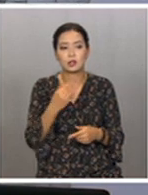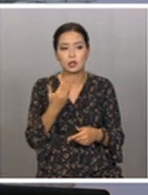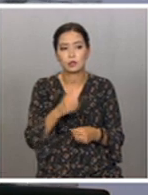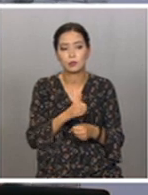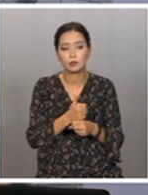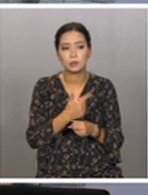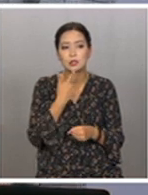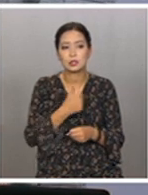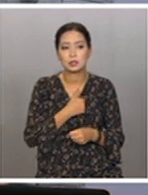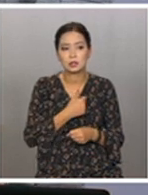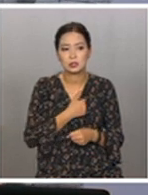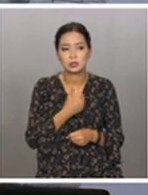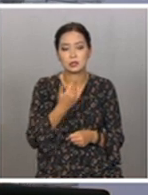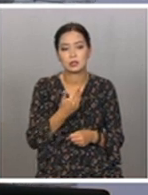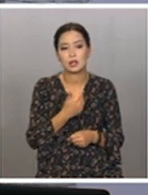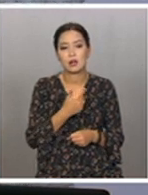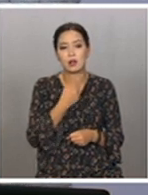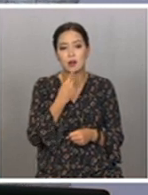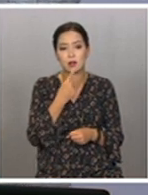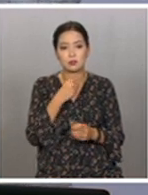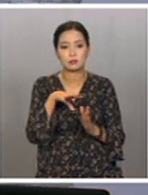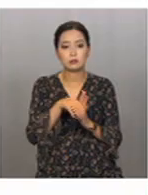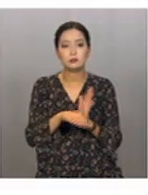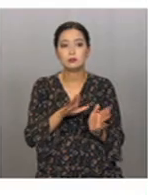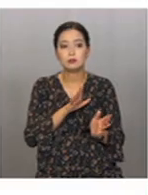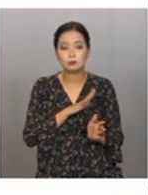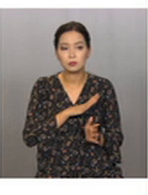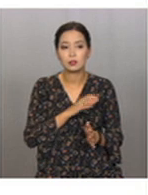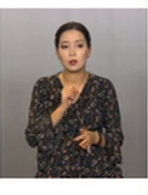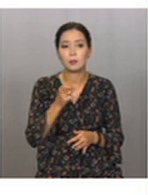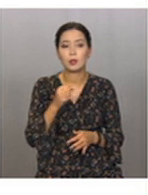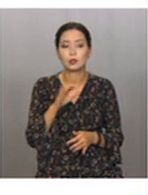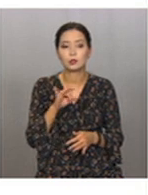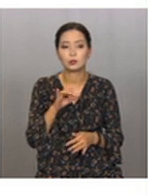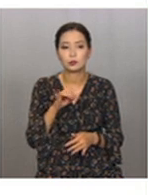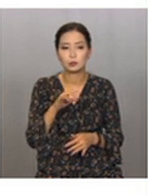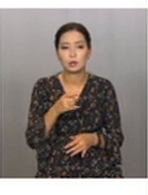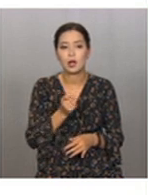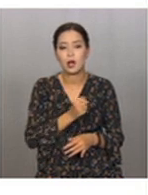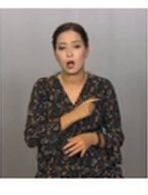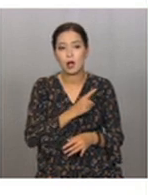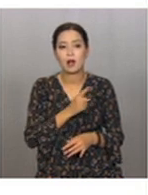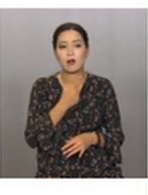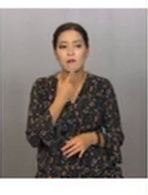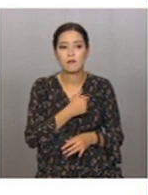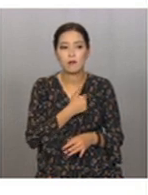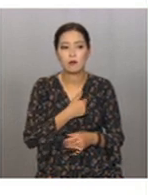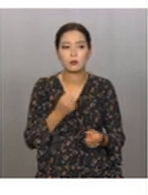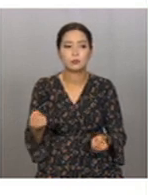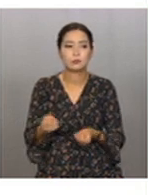Қызыл әскер құрамына кірді. Ахмет Байтұрсынұлы ақгвардияшылардың қолдаудан бас тартуға көндіру